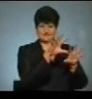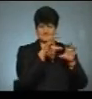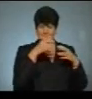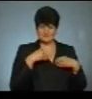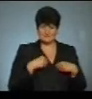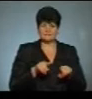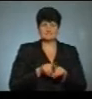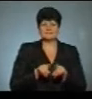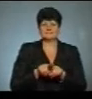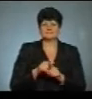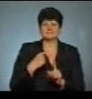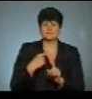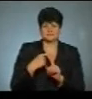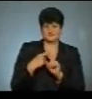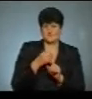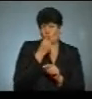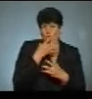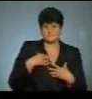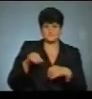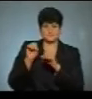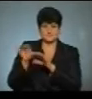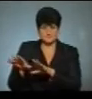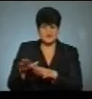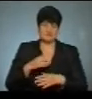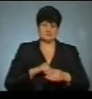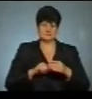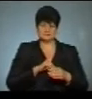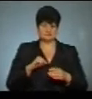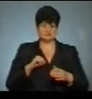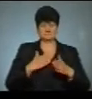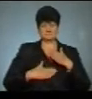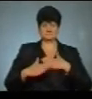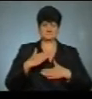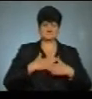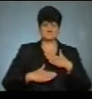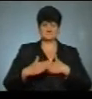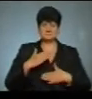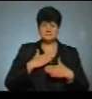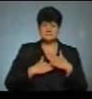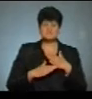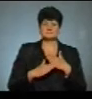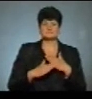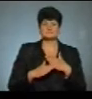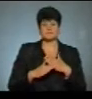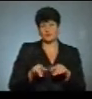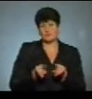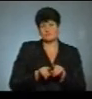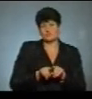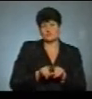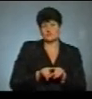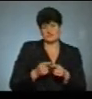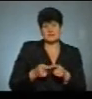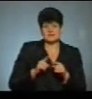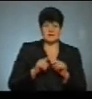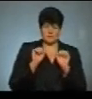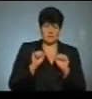позитивної інформації і самі бути задоволені в позитивному емоційному тонусі, то і відповідно ми це